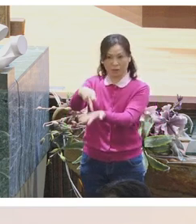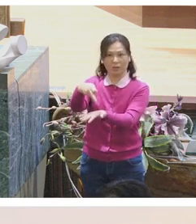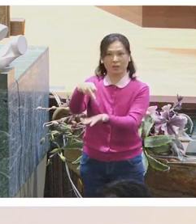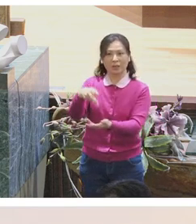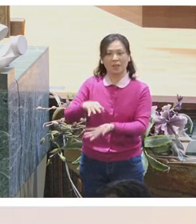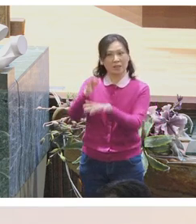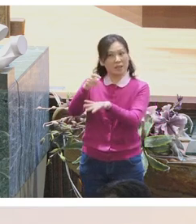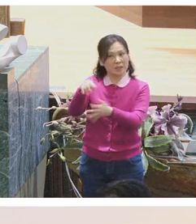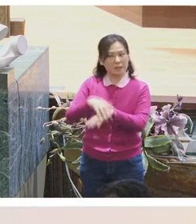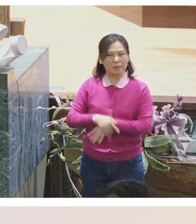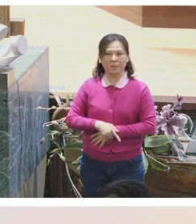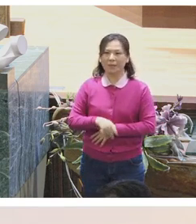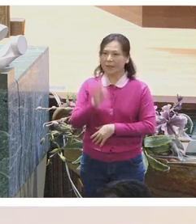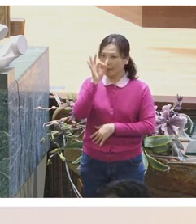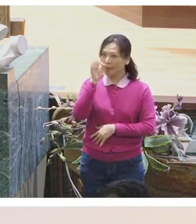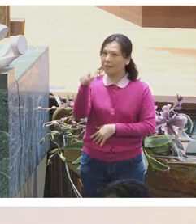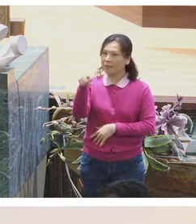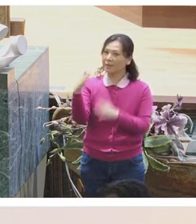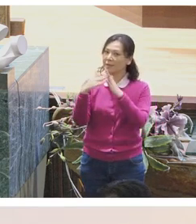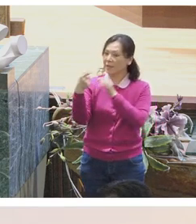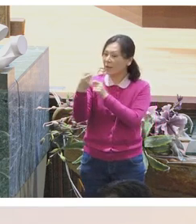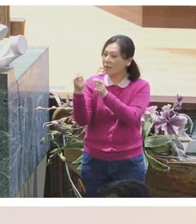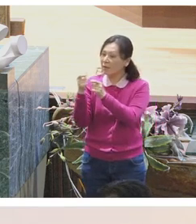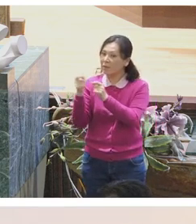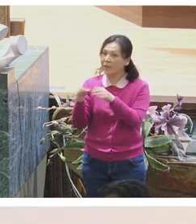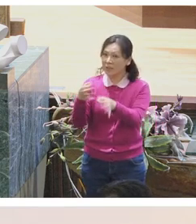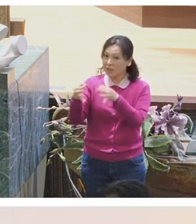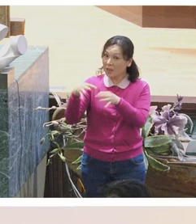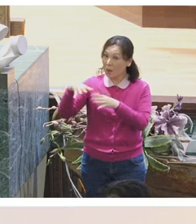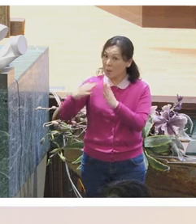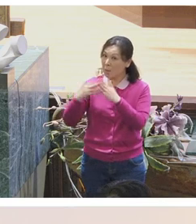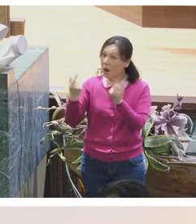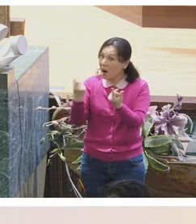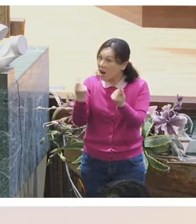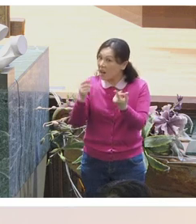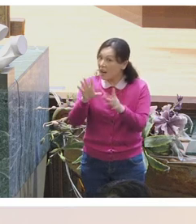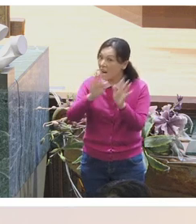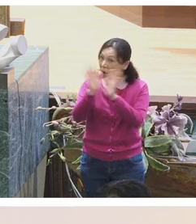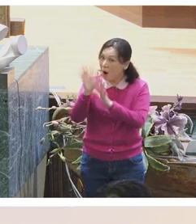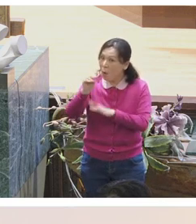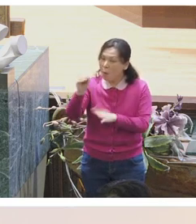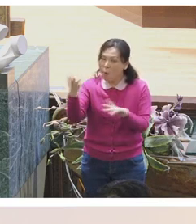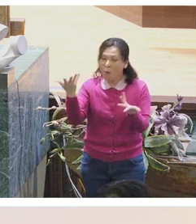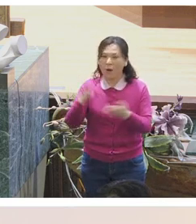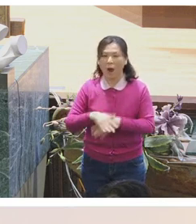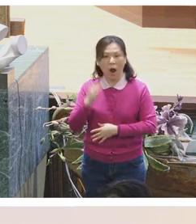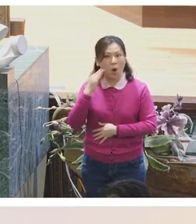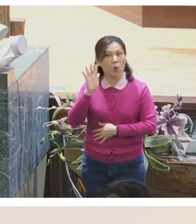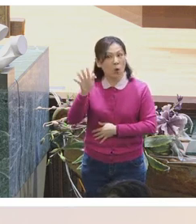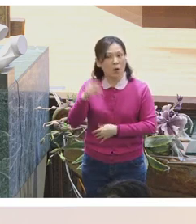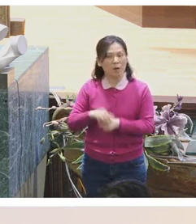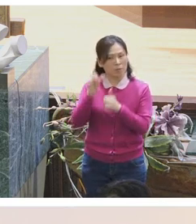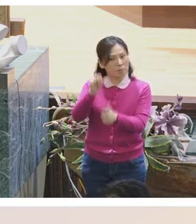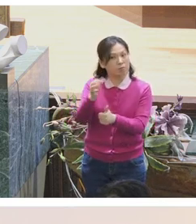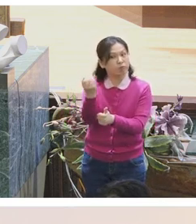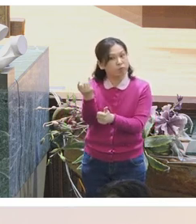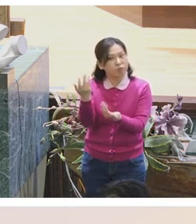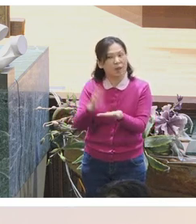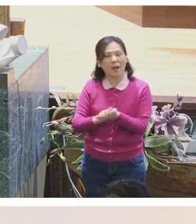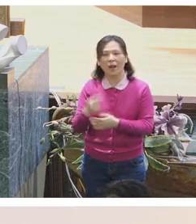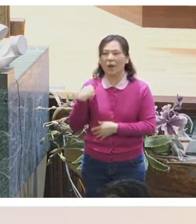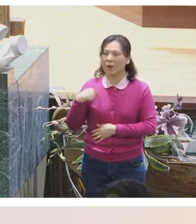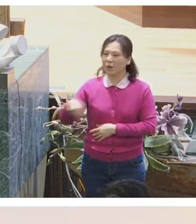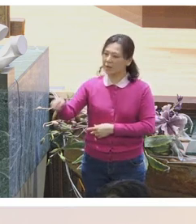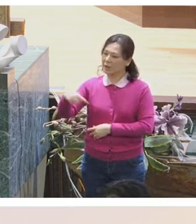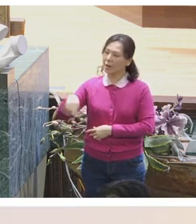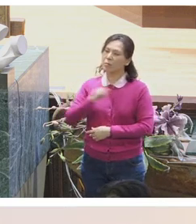下你家附近的超商是不是也这样？那他们如果是这样的话，他们要被罚多少，或者是他们要去选择